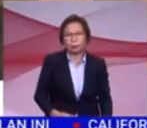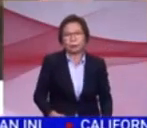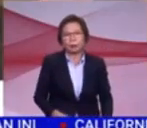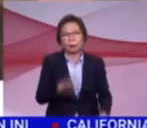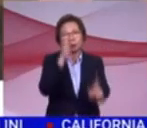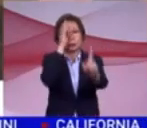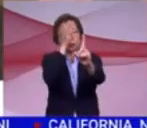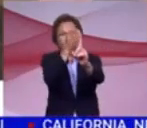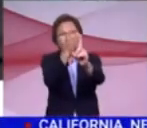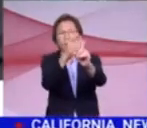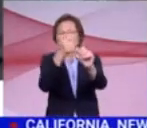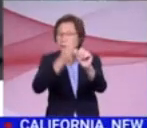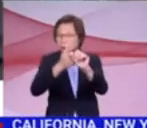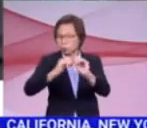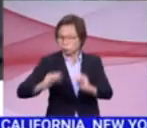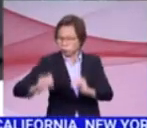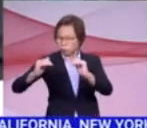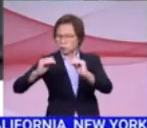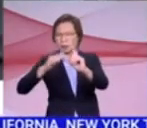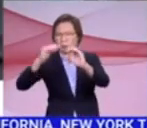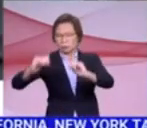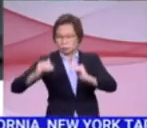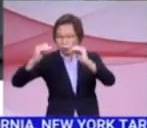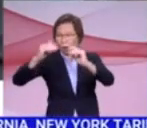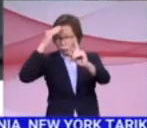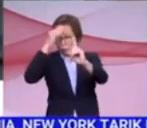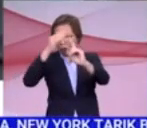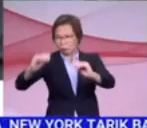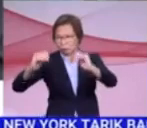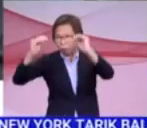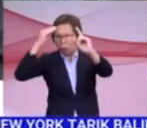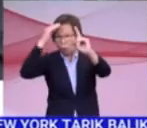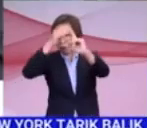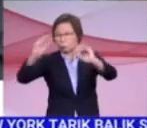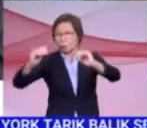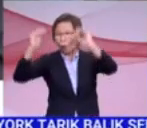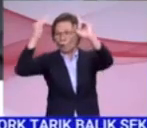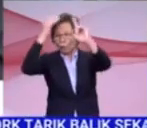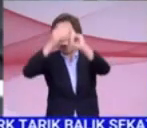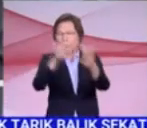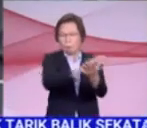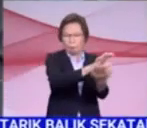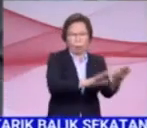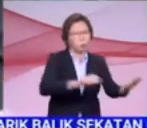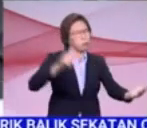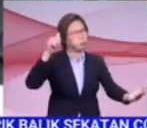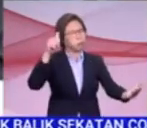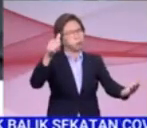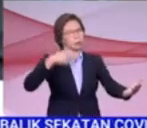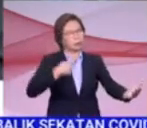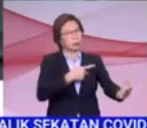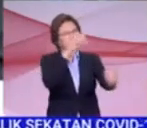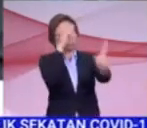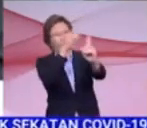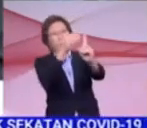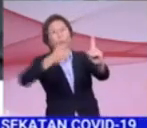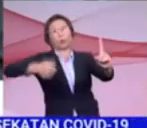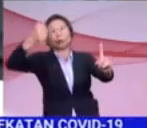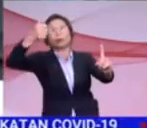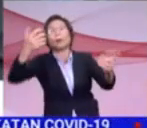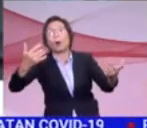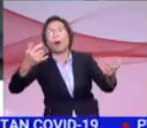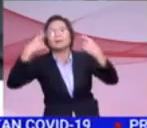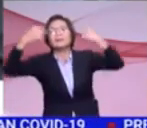sasaran yang diletakkan setiap fasa. Pandangan saya, pelan ini sangat baik kerana kita mempunyai target utama iaitu